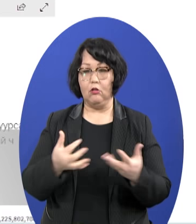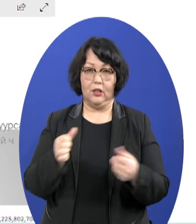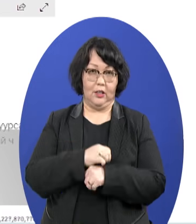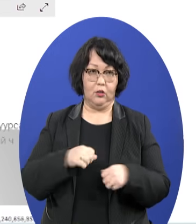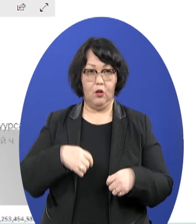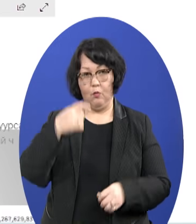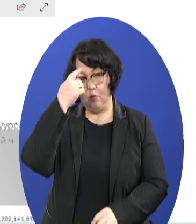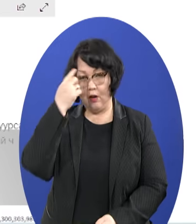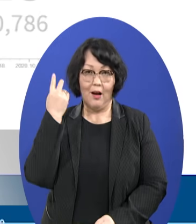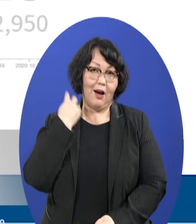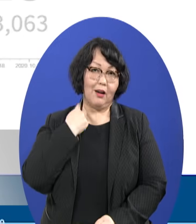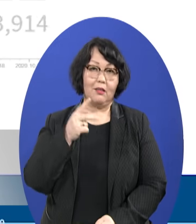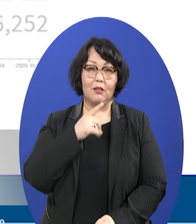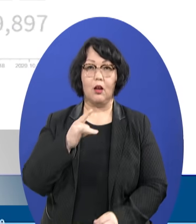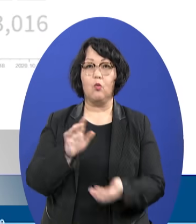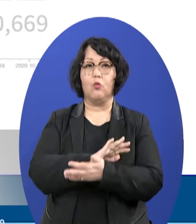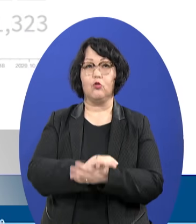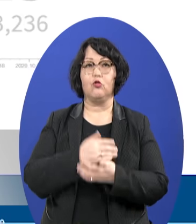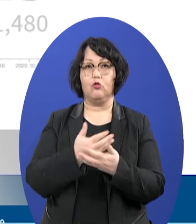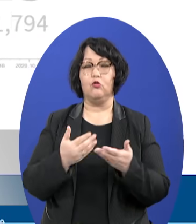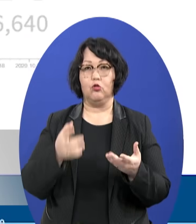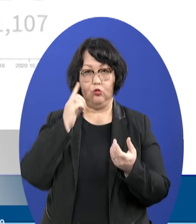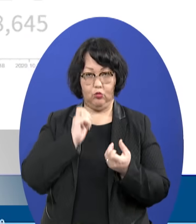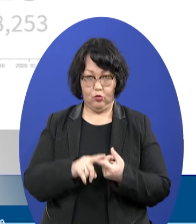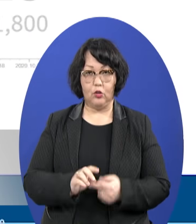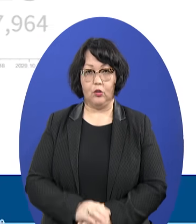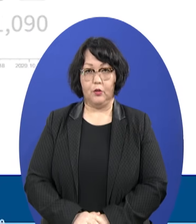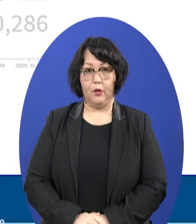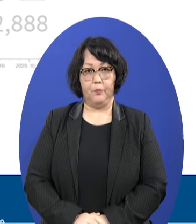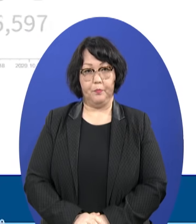монгол, англи хэлээр шуурхай хүргэх зорилготой юм.